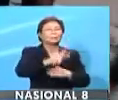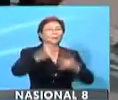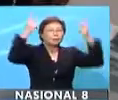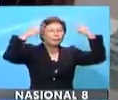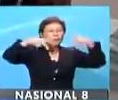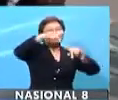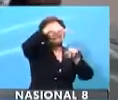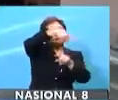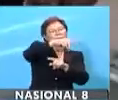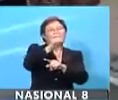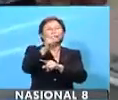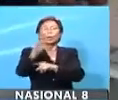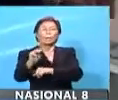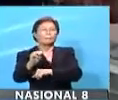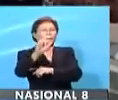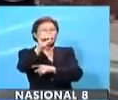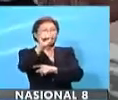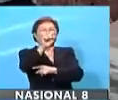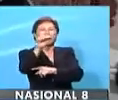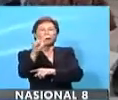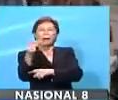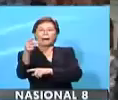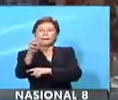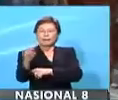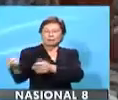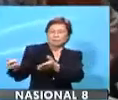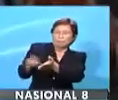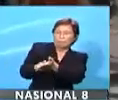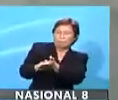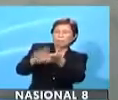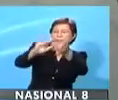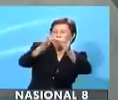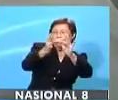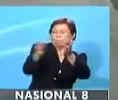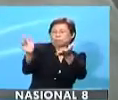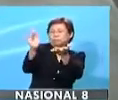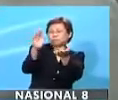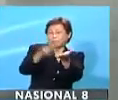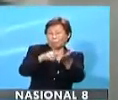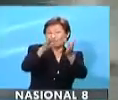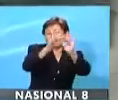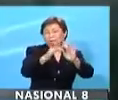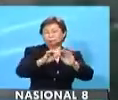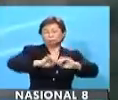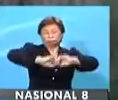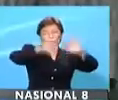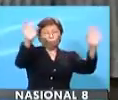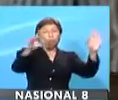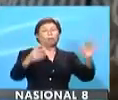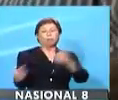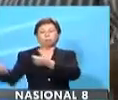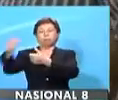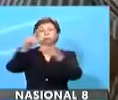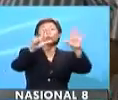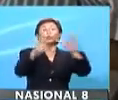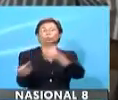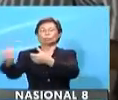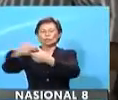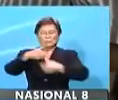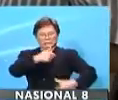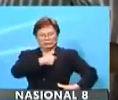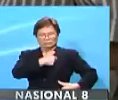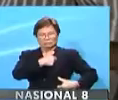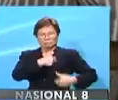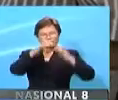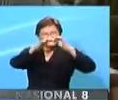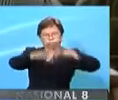Presiden P1M Azman Muhammad Noor berkata, laporan portal tersebut menggambarkan jelas pembabitan mereka dengan niat